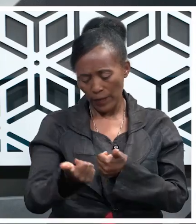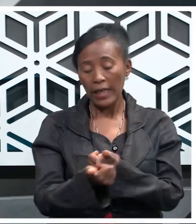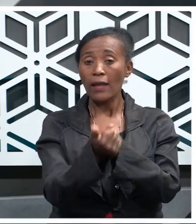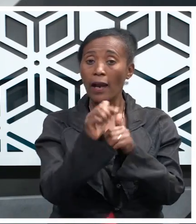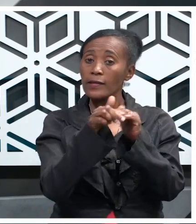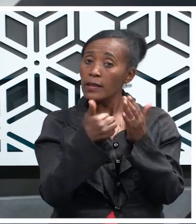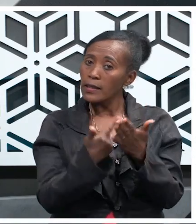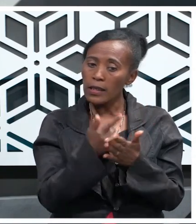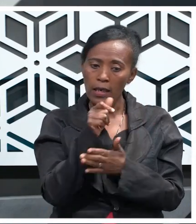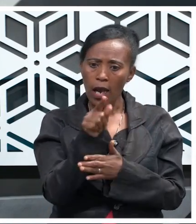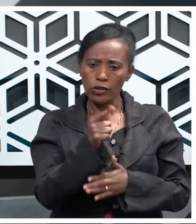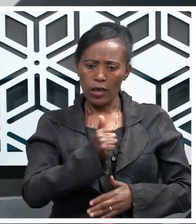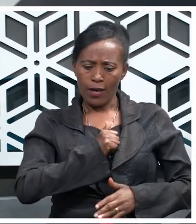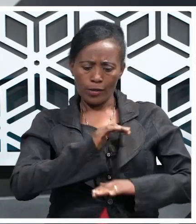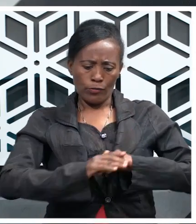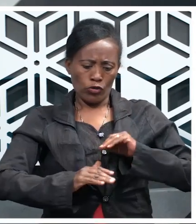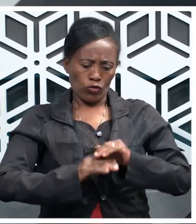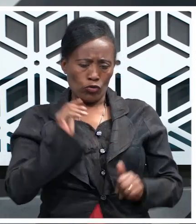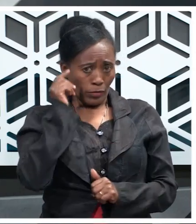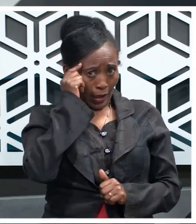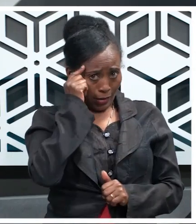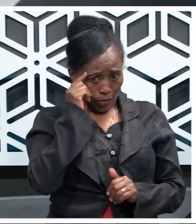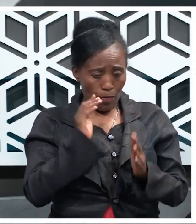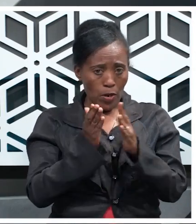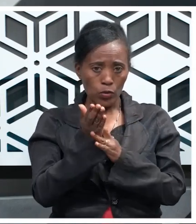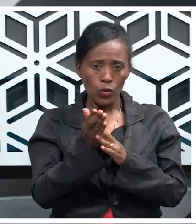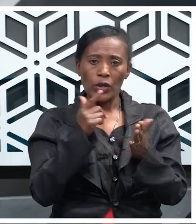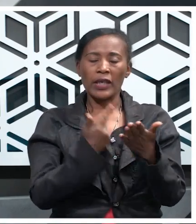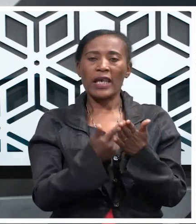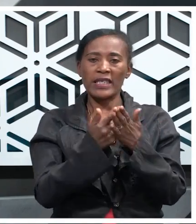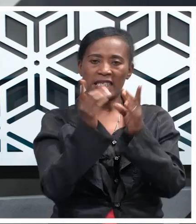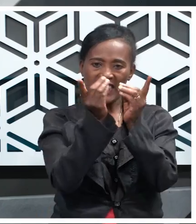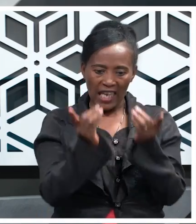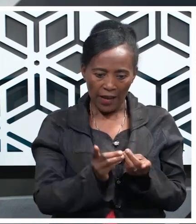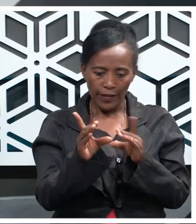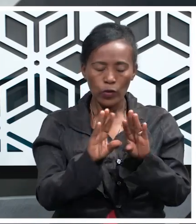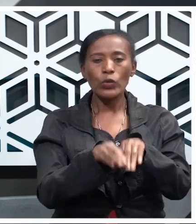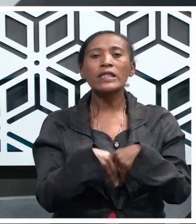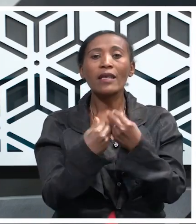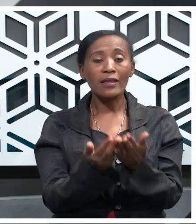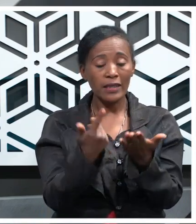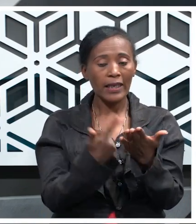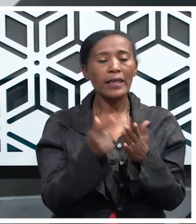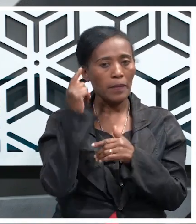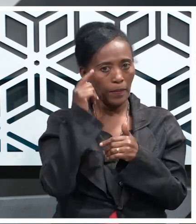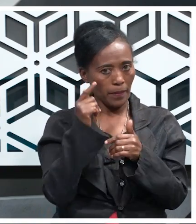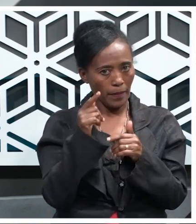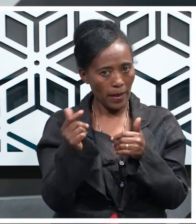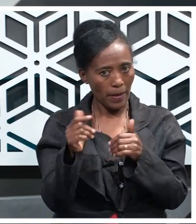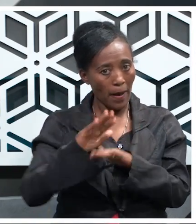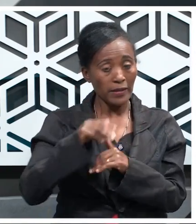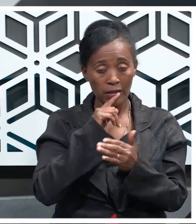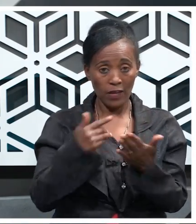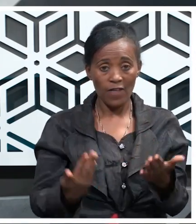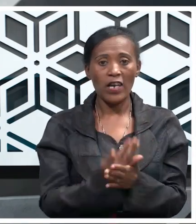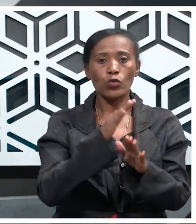ነው የሚከተለው። ስለዚህ ለአንቺ ኮንፈርት ይሰጠኛል ብለሽ በምታስቢ መልኩ ዲዛይን ተደርጎ የሚሰጥሽ ነገር ነው። ያንን